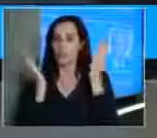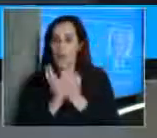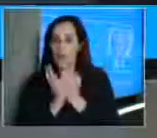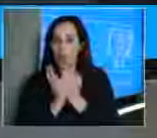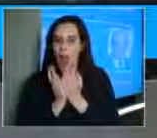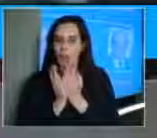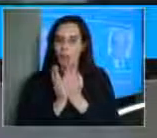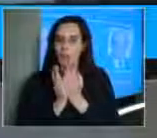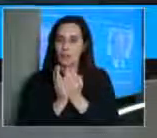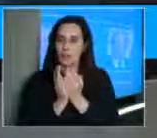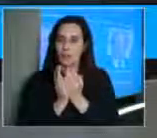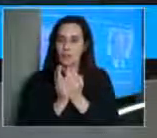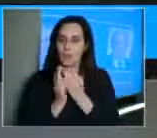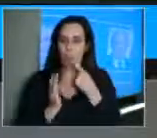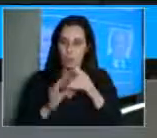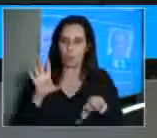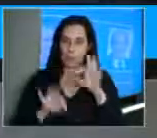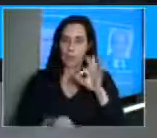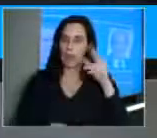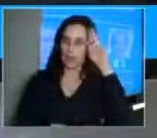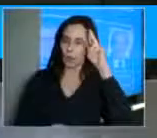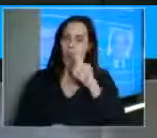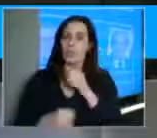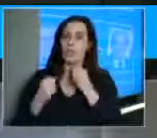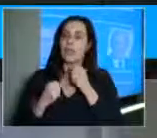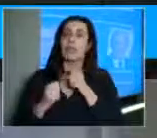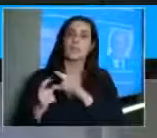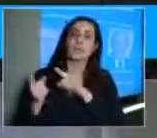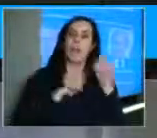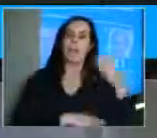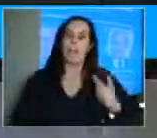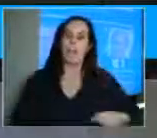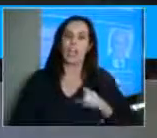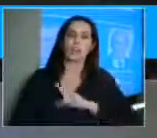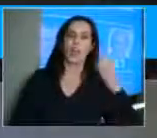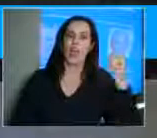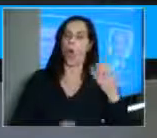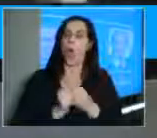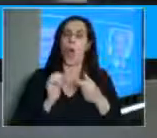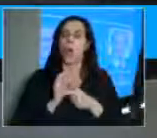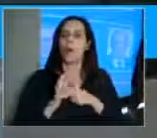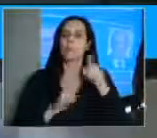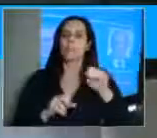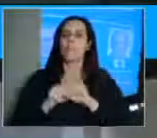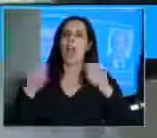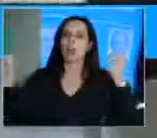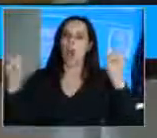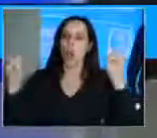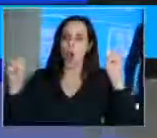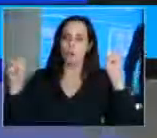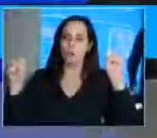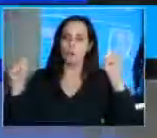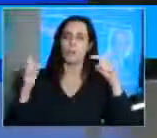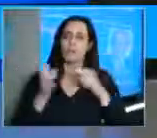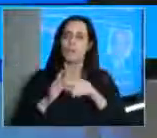שבע שאומרת שתצביעי ליכוד, תסעי לקריית שמונה הביתה או תסעי לאשקלון או לכל מקום